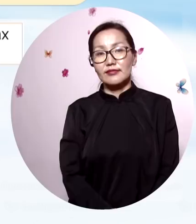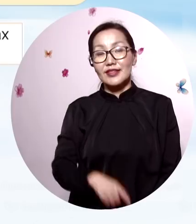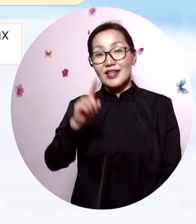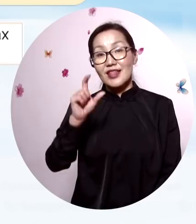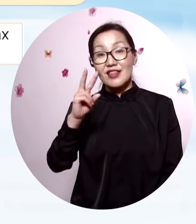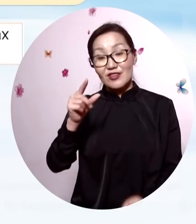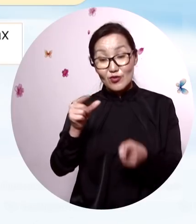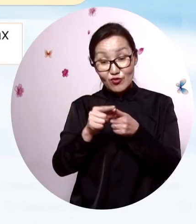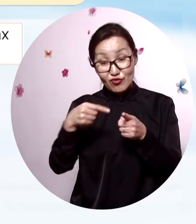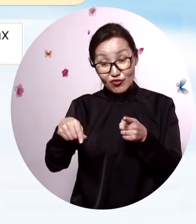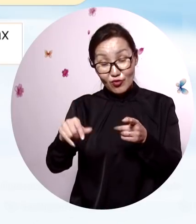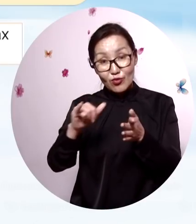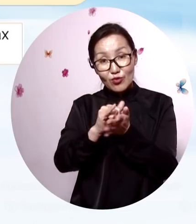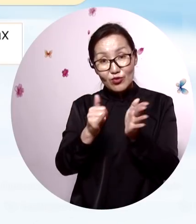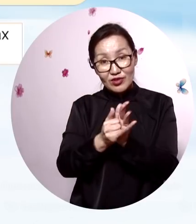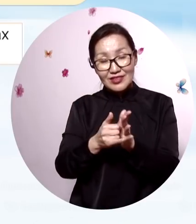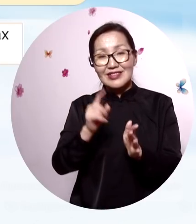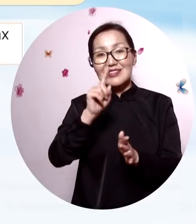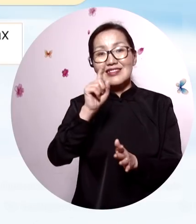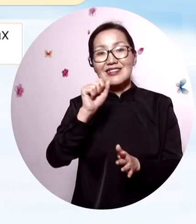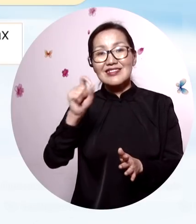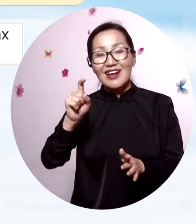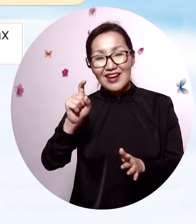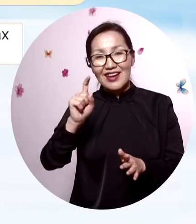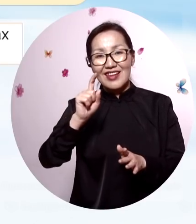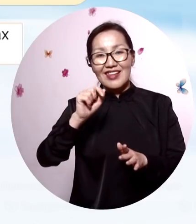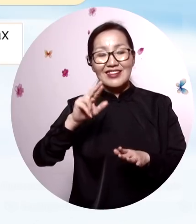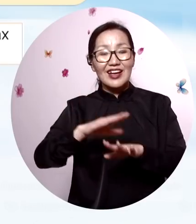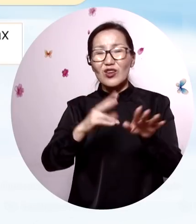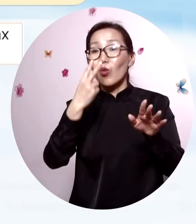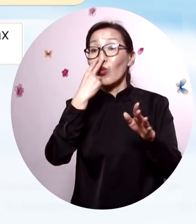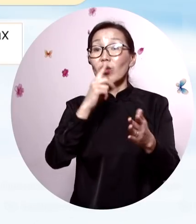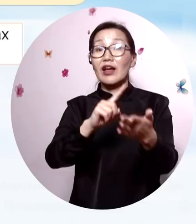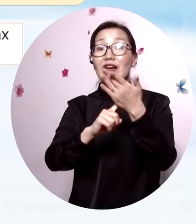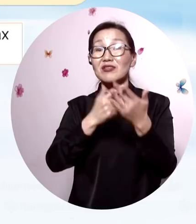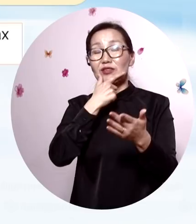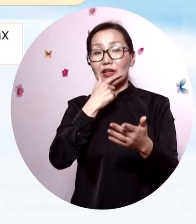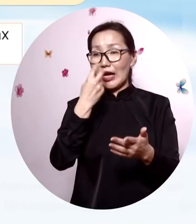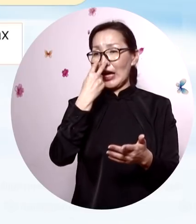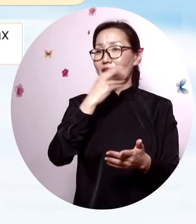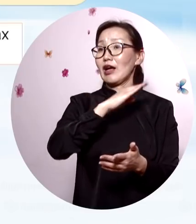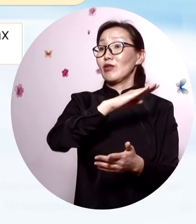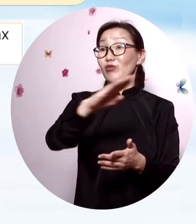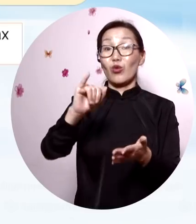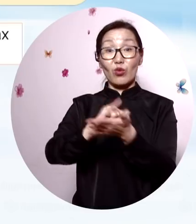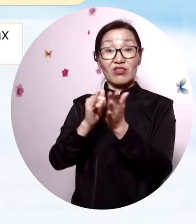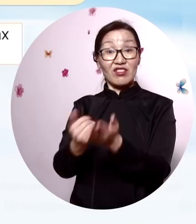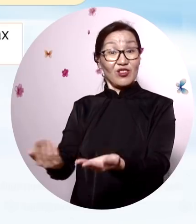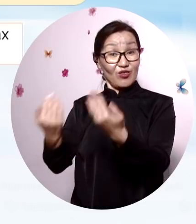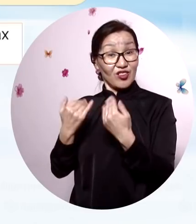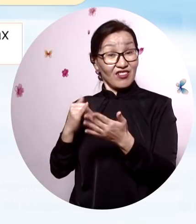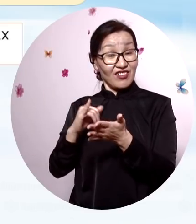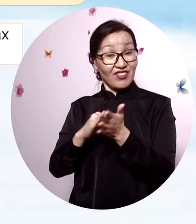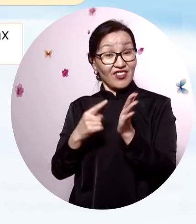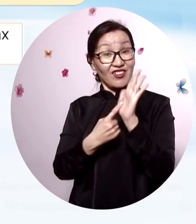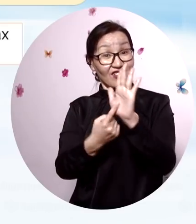Хэлцүг юм аа утга зах хязгаар нь үл харагдах уудам хараа хүрэхгүй гэсэн утгыг илэрхийлдэг юм.